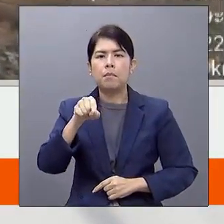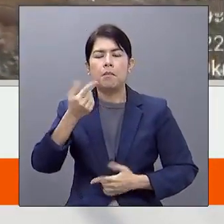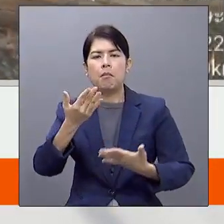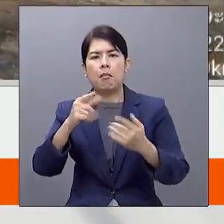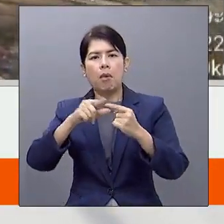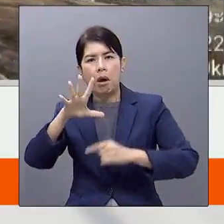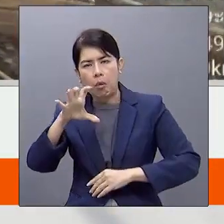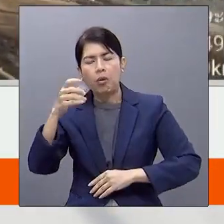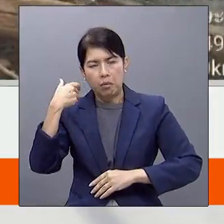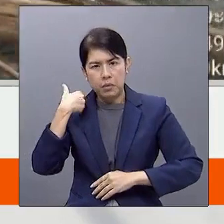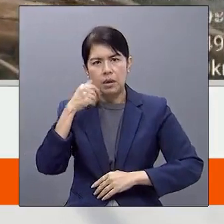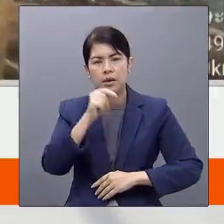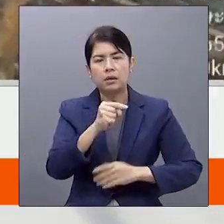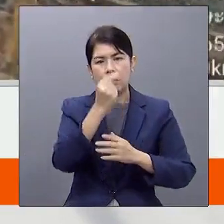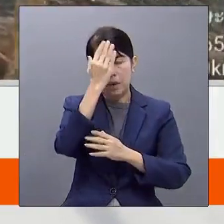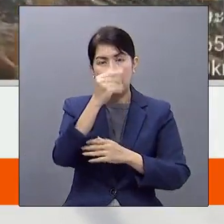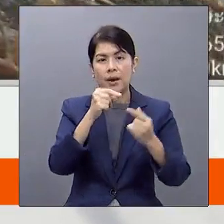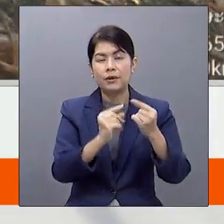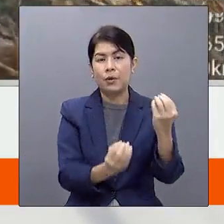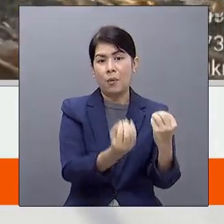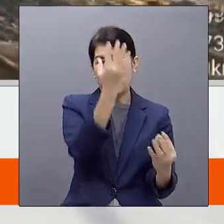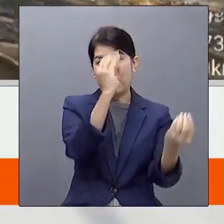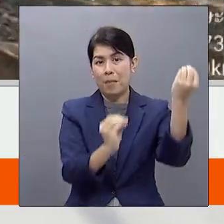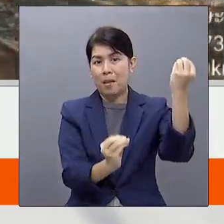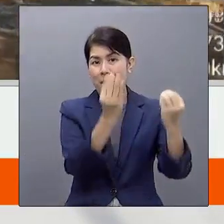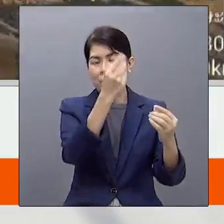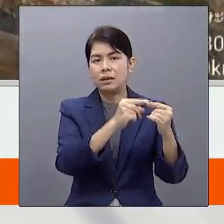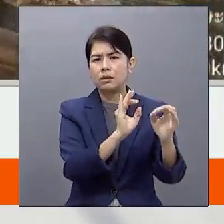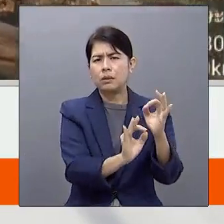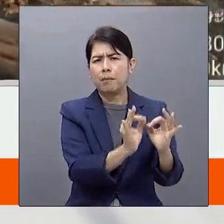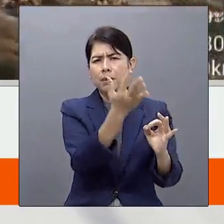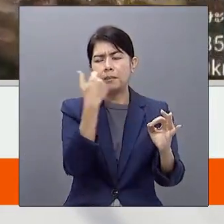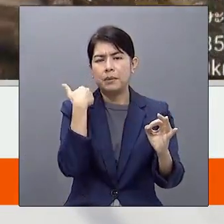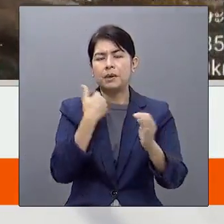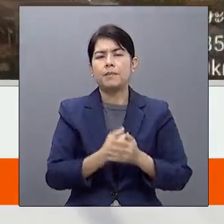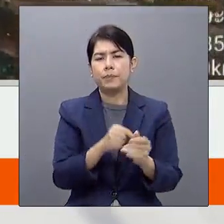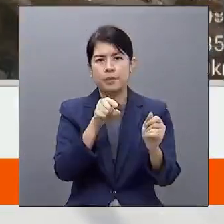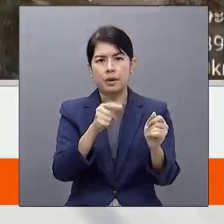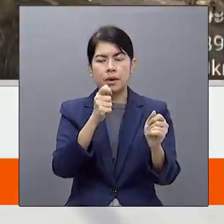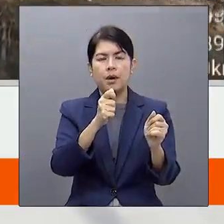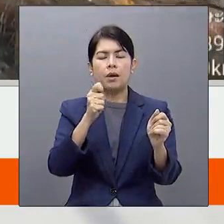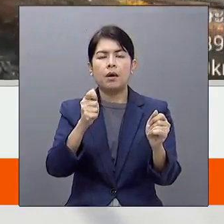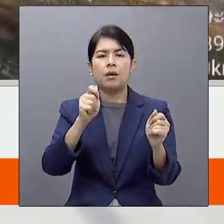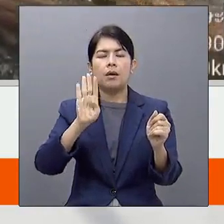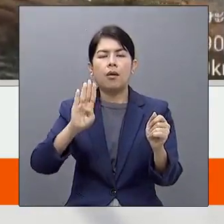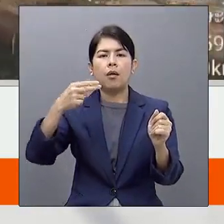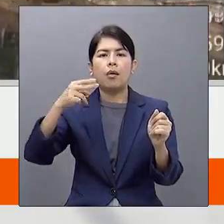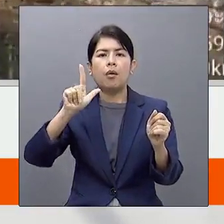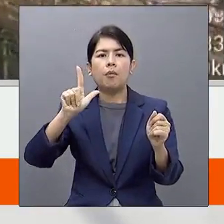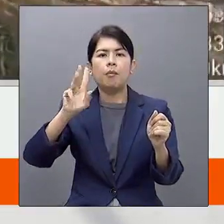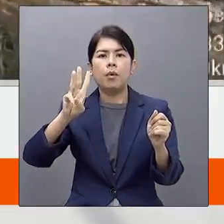แหล่งไฟไหม้ในเขตป่าอย่างเช่นแถวลี้นะครับแถวออบหลวงแถวอำเภอพอดมาต้นมาต่อกับสัปดาห์ก่อนนะ